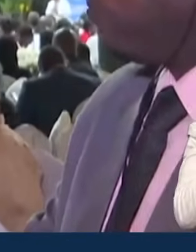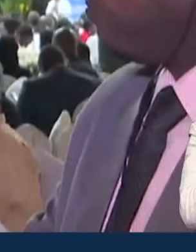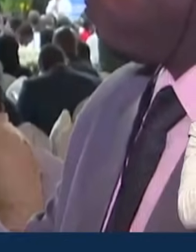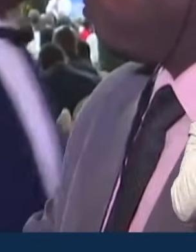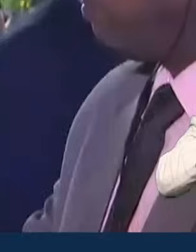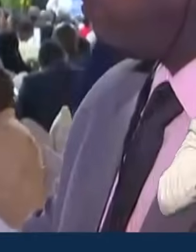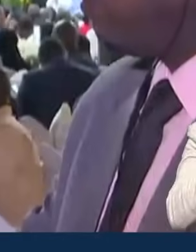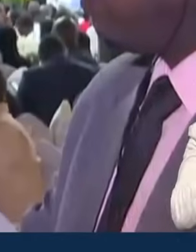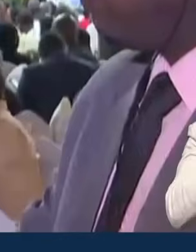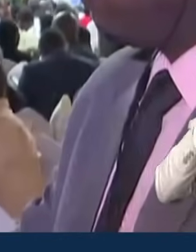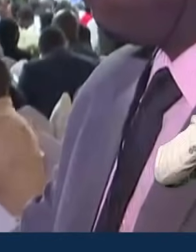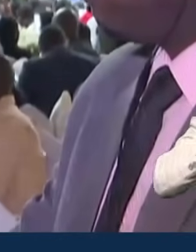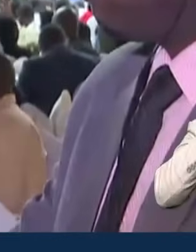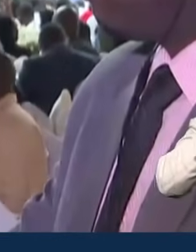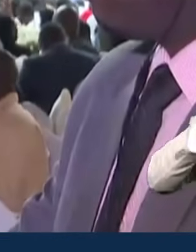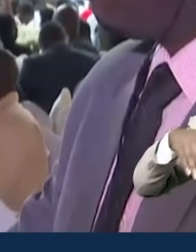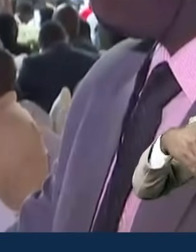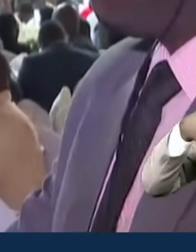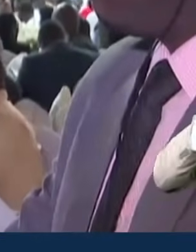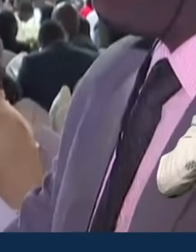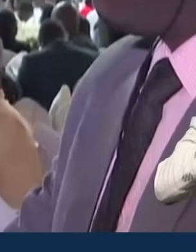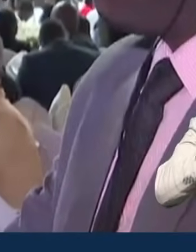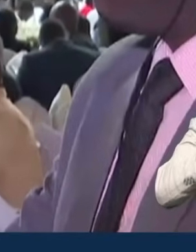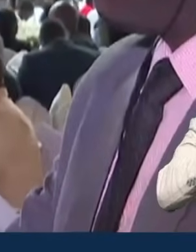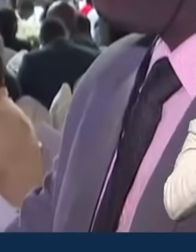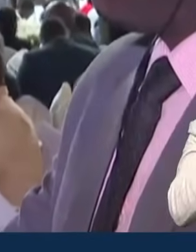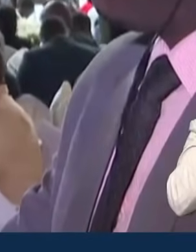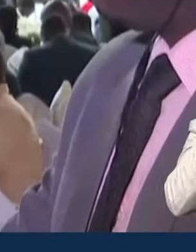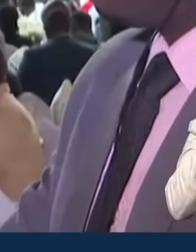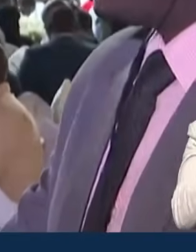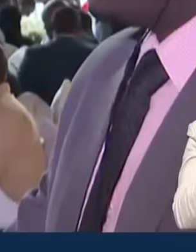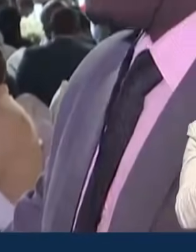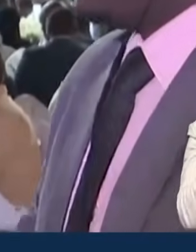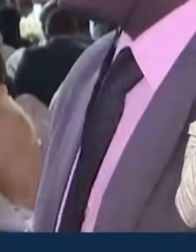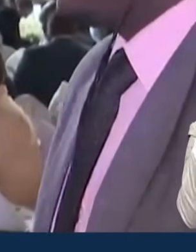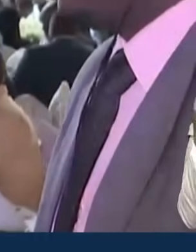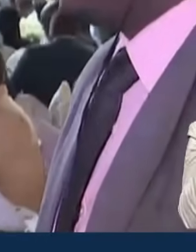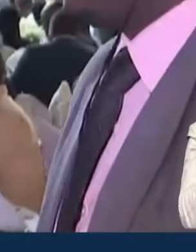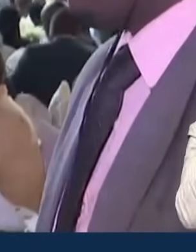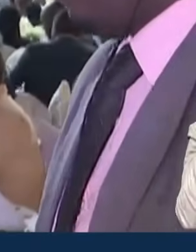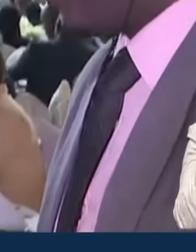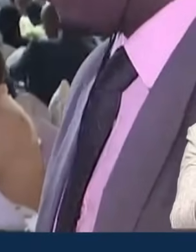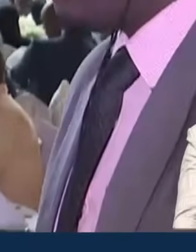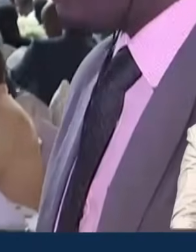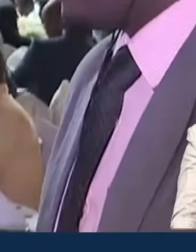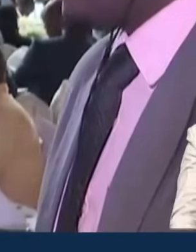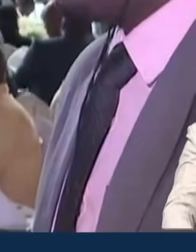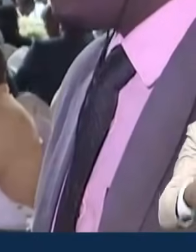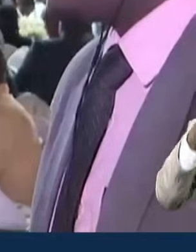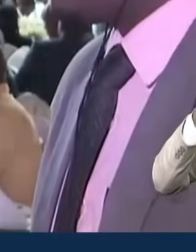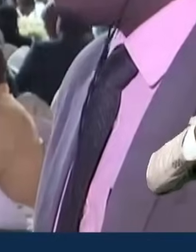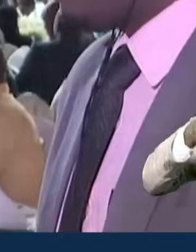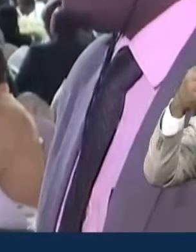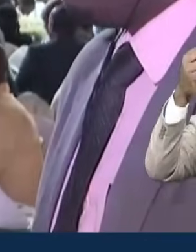munsi, ariko uyu munsi mu mikino yose twagize abantu bavuze ko bitagenze neza ari batatu gusa. Ese igihe iki umuryango wa